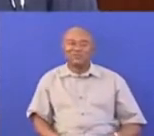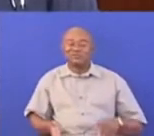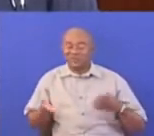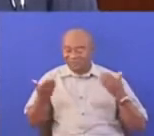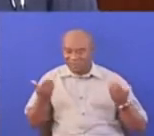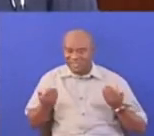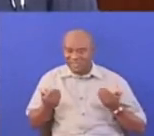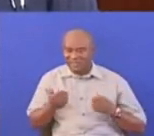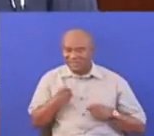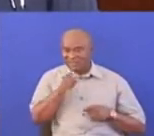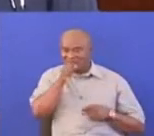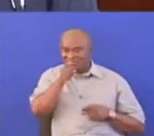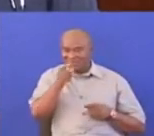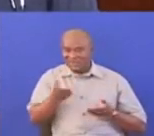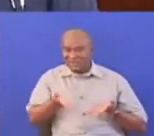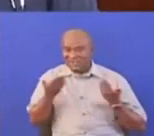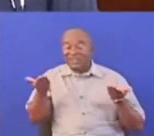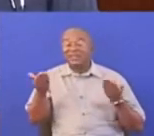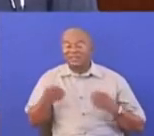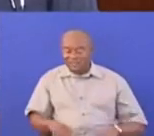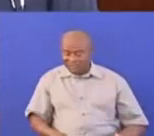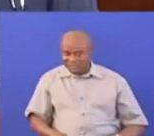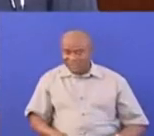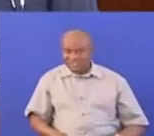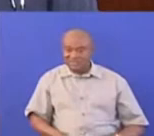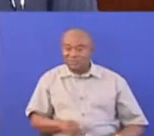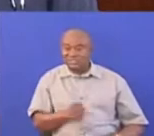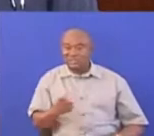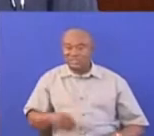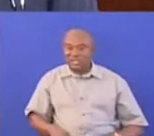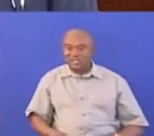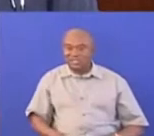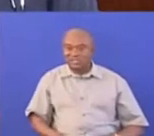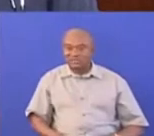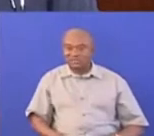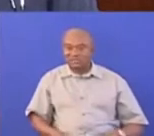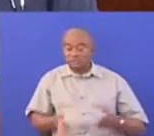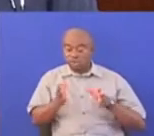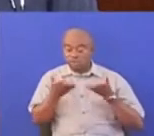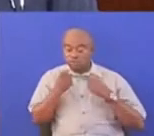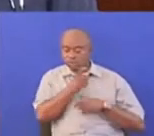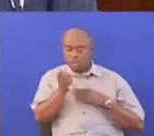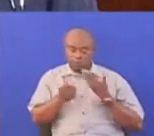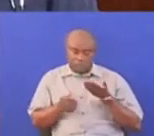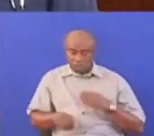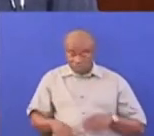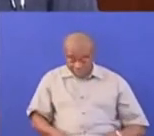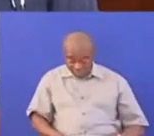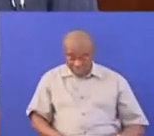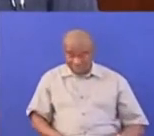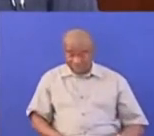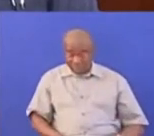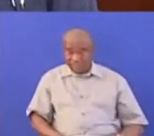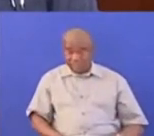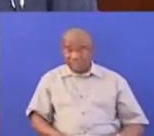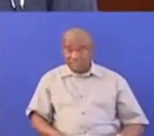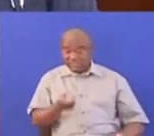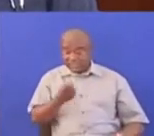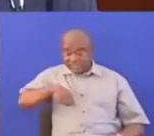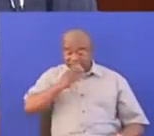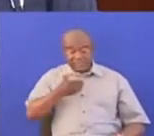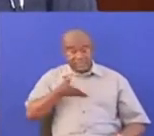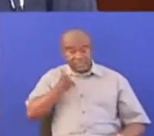Sasa kugawa tu eneo na tukasema tumegawa inaweza isitoshe. Kinachoweza kutusaidia sisi